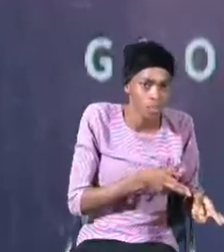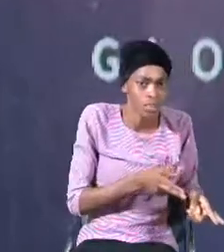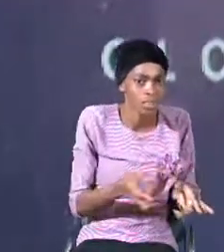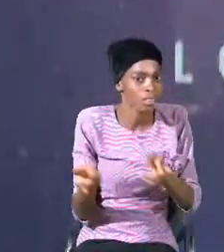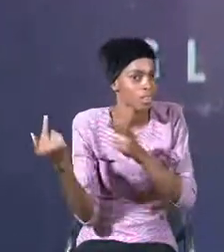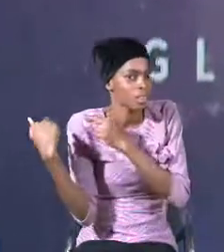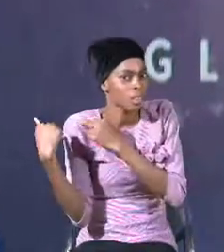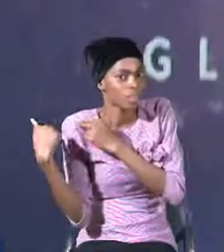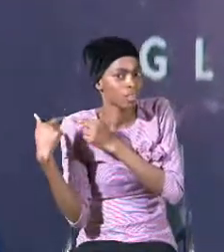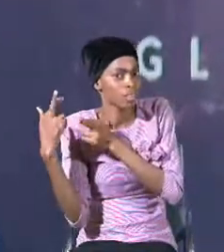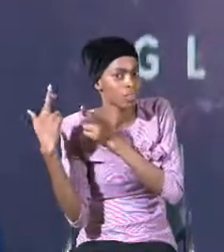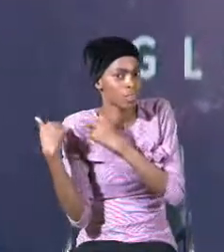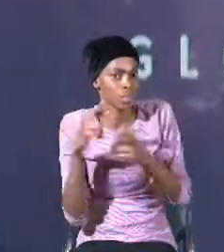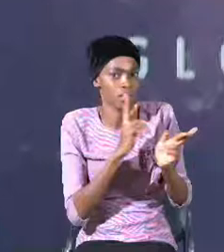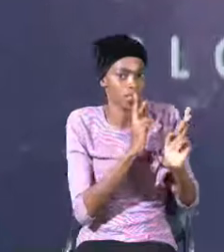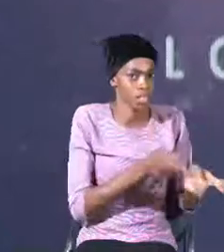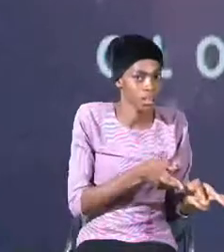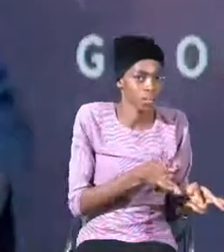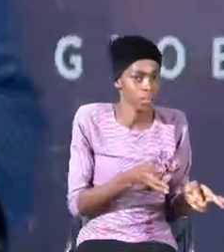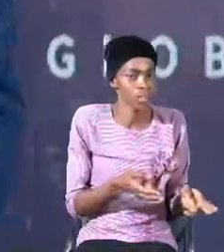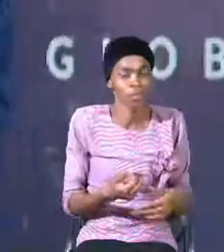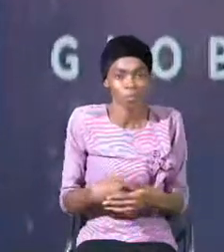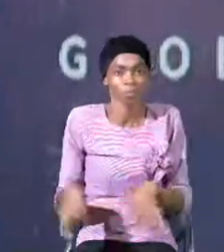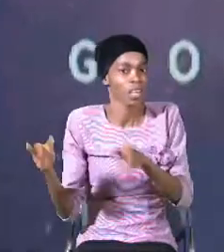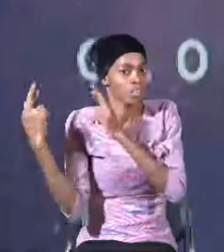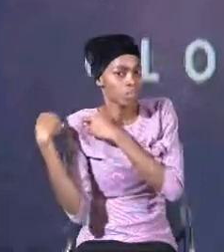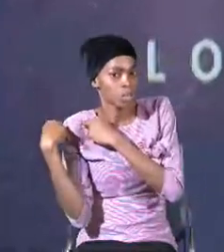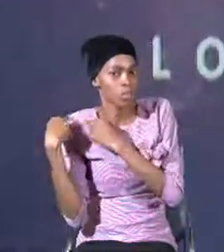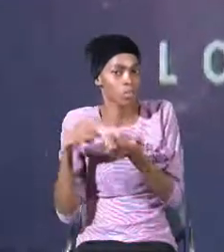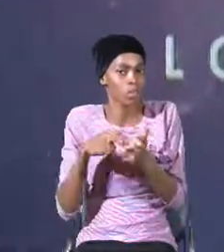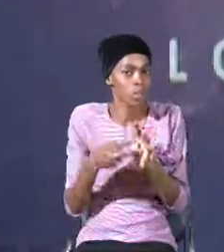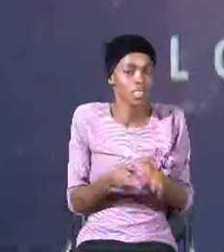répondez de façon capable,